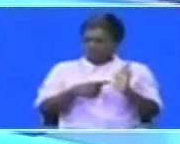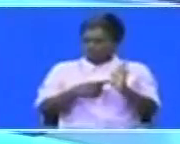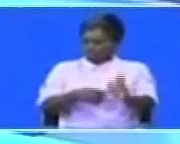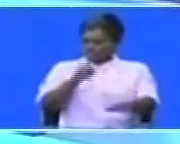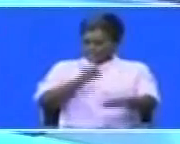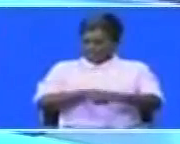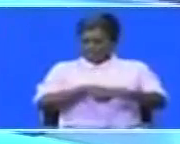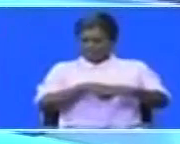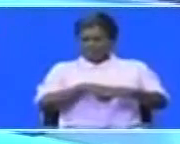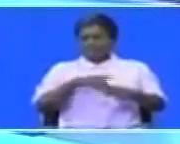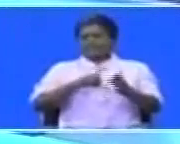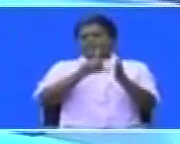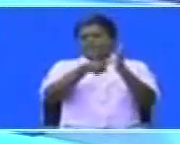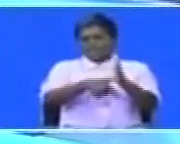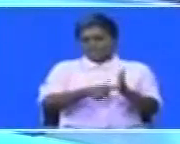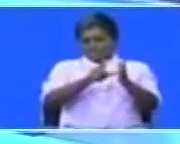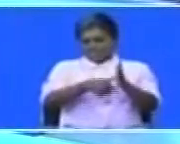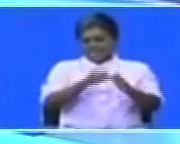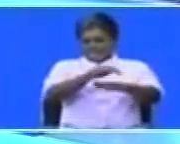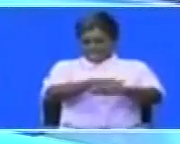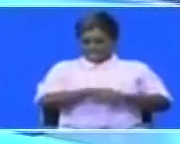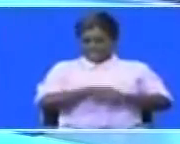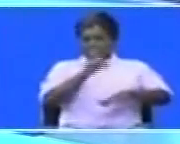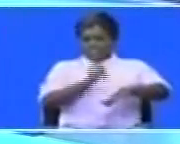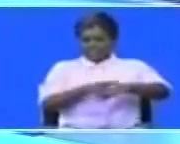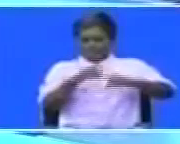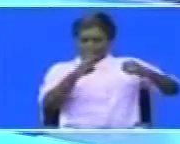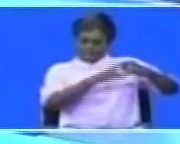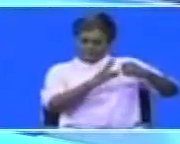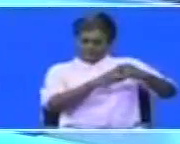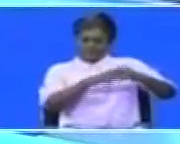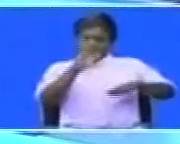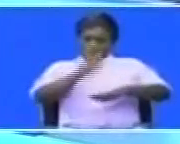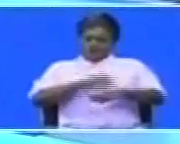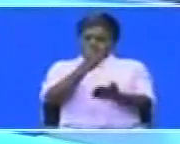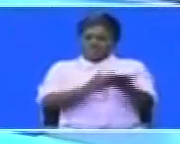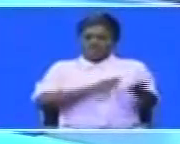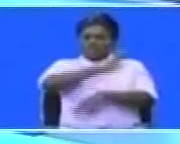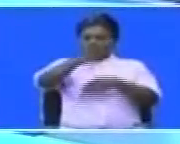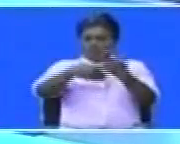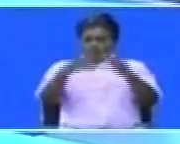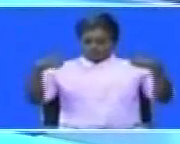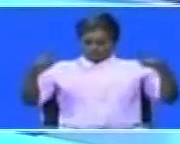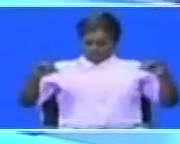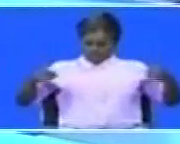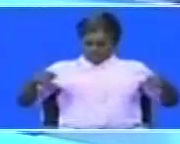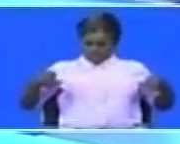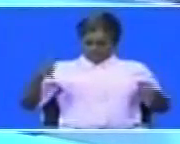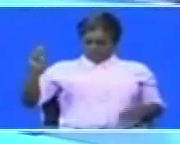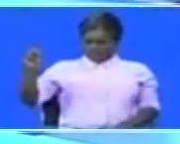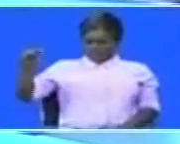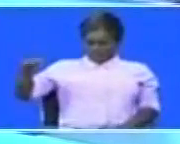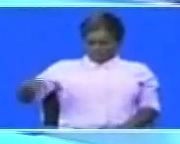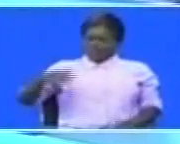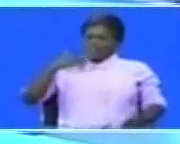kwenye taarifa zetu zitakazofuata ikiwemo ile ya Kiingereza mwendo wa saa 3. Kwa niaba wenzangu ambao tumesaidiana kufanikisha taarifa za KTN